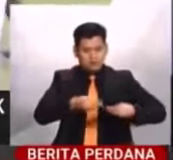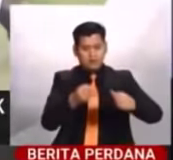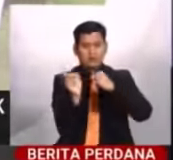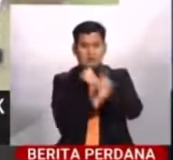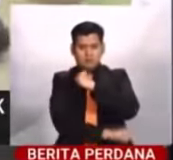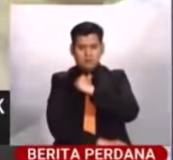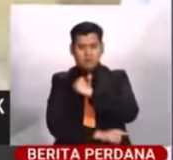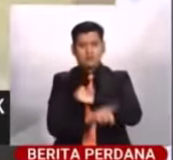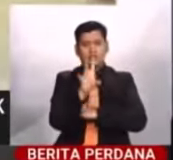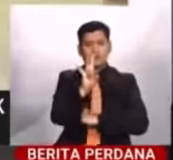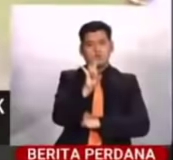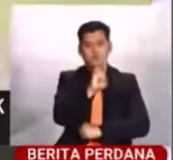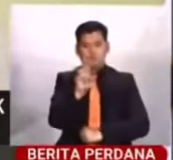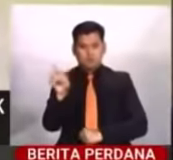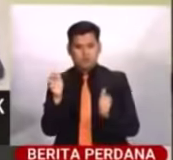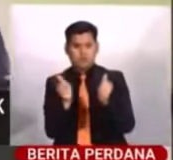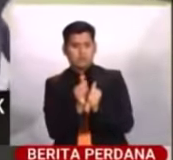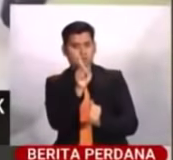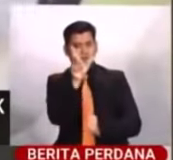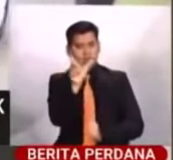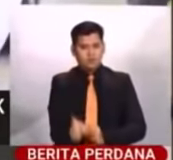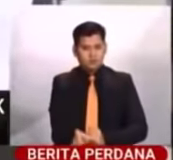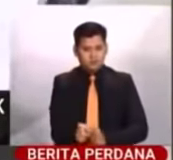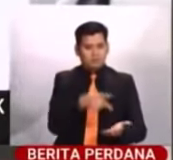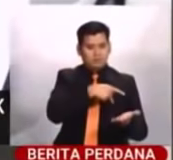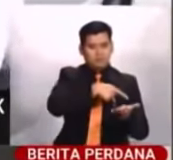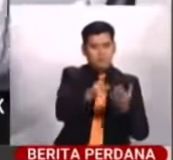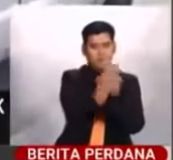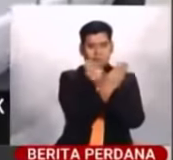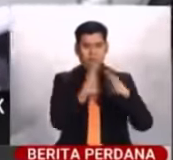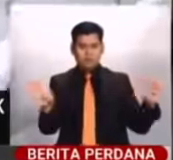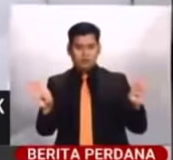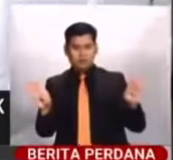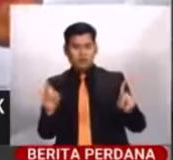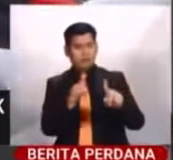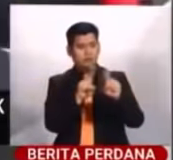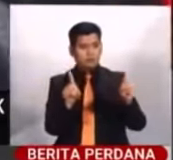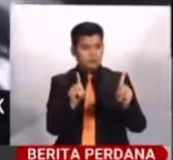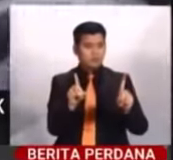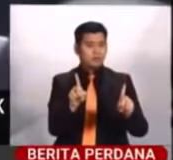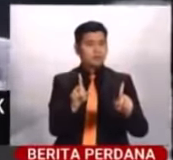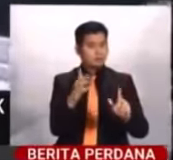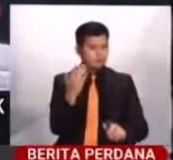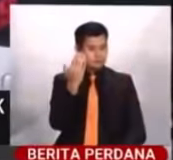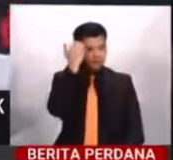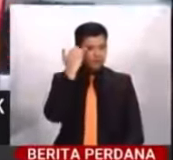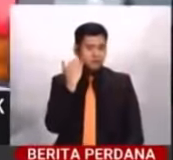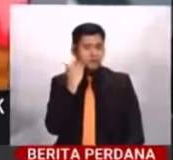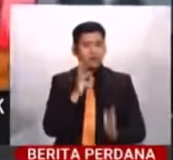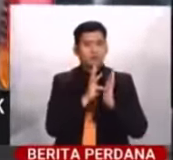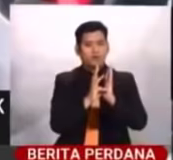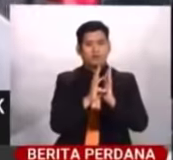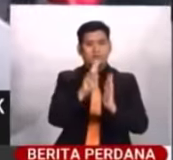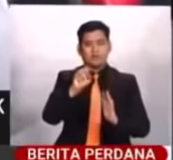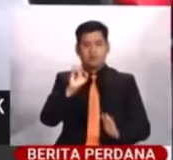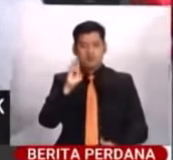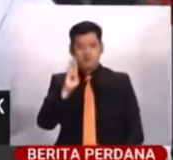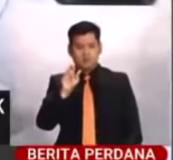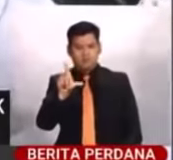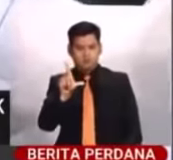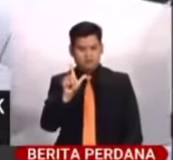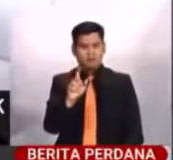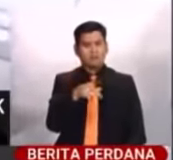setiap tertuduh dengan seorang penjamin. Bagaimanapun, Peguam Muhammad Farhan Ahmad Fazil yang mewakili Nabil Haris memohon